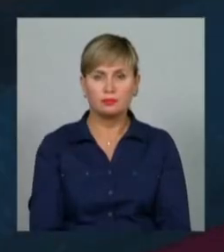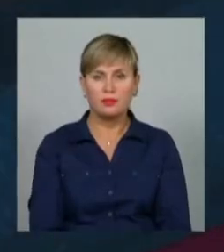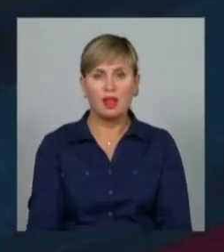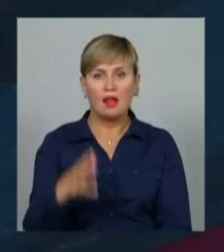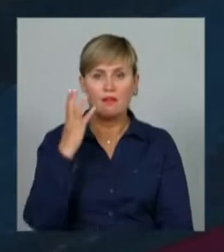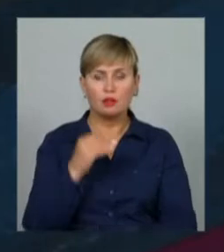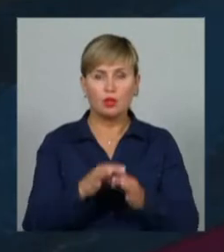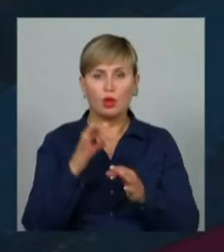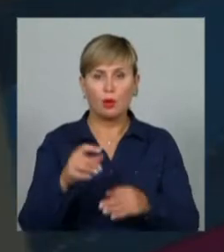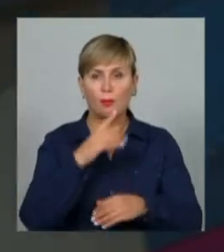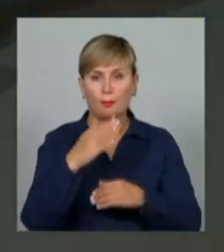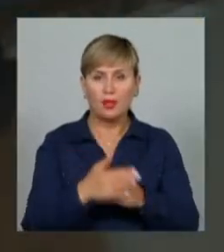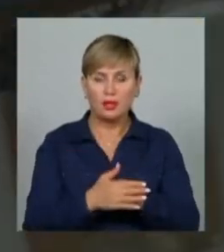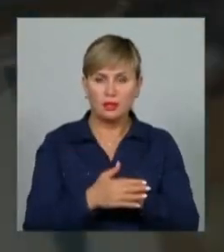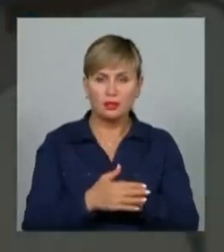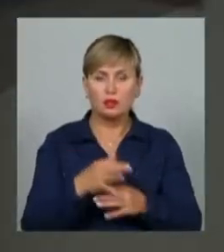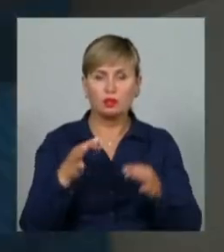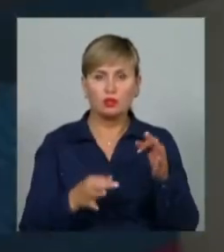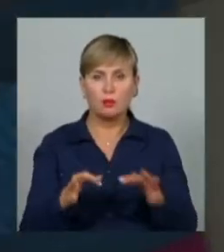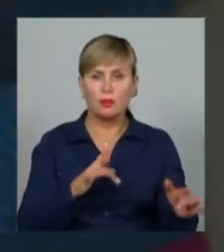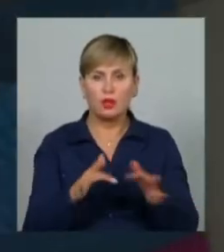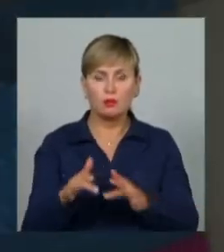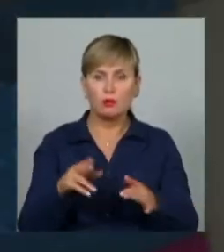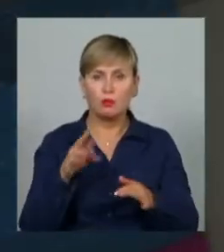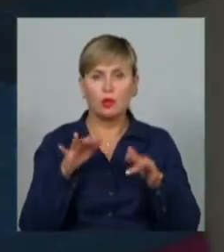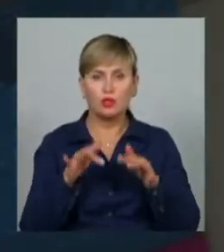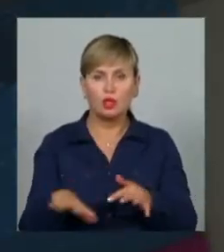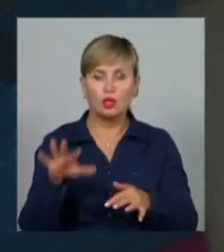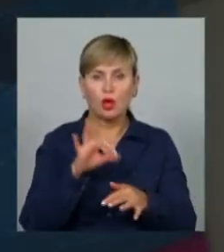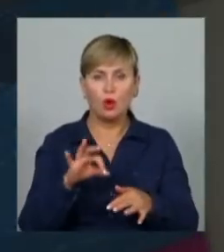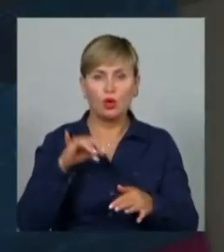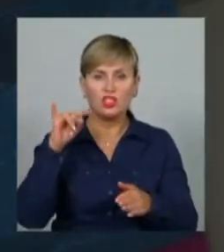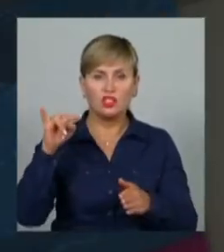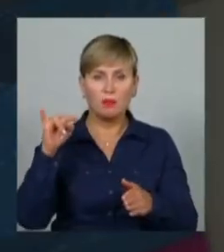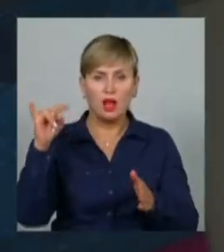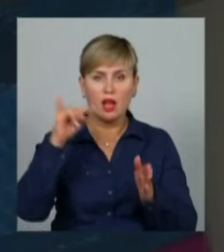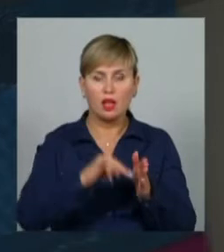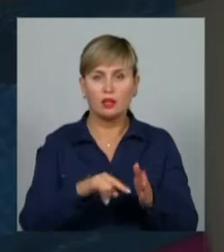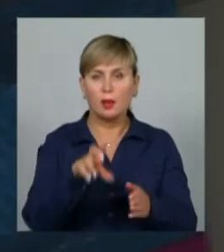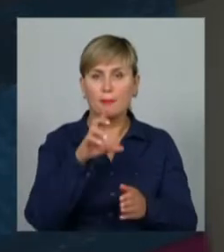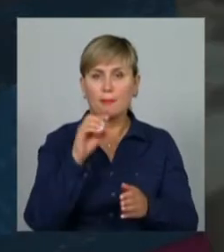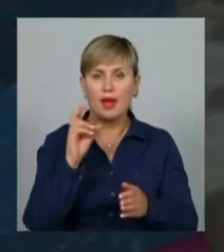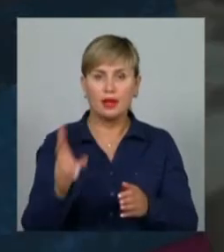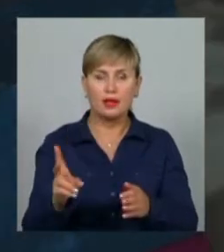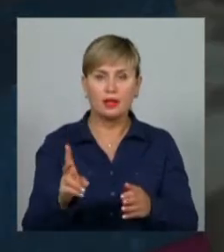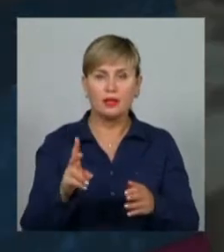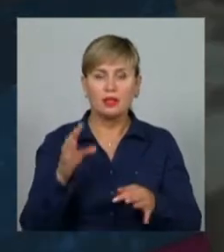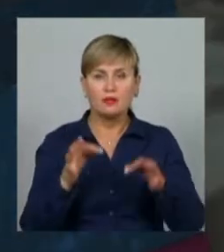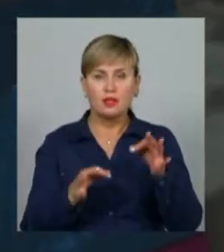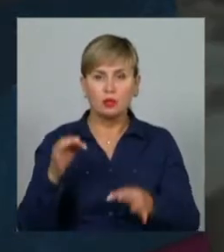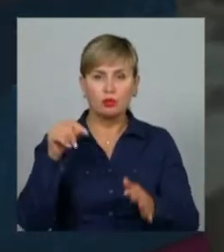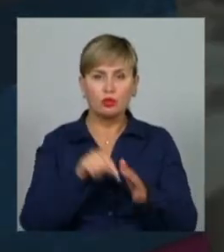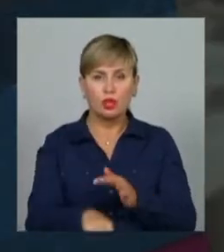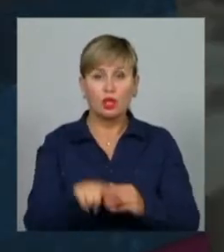В Алматинской области близится к завершению судебный процесс по громкому делу о крушении лайнера авиакомпании БКР. На скамье подсудимых те,